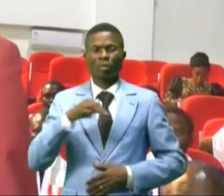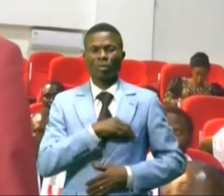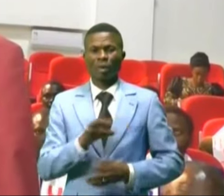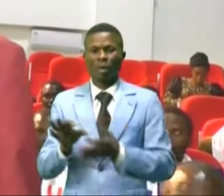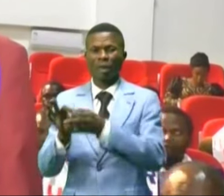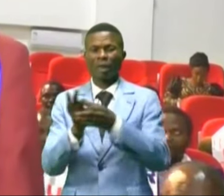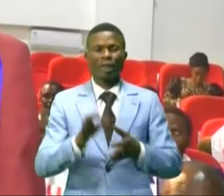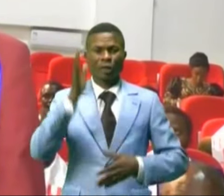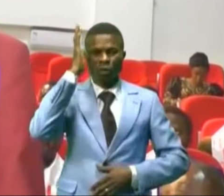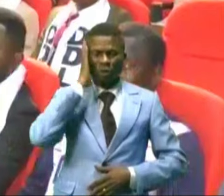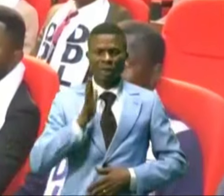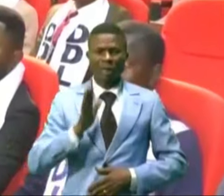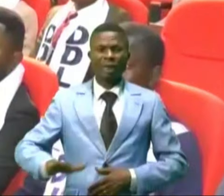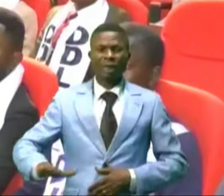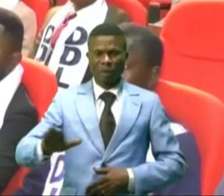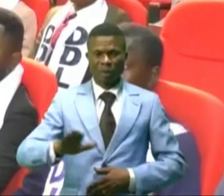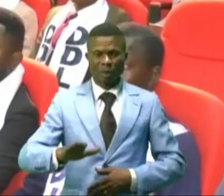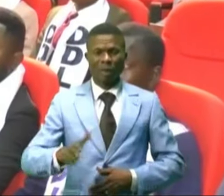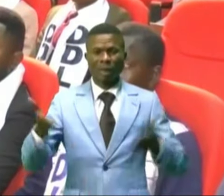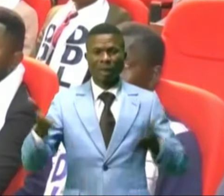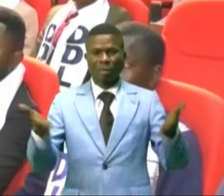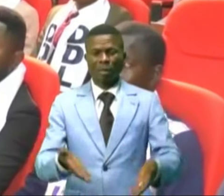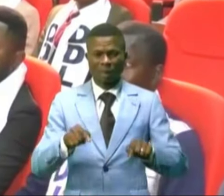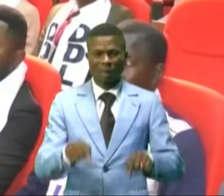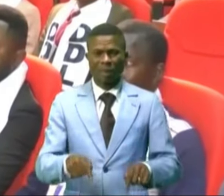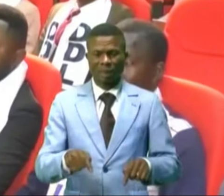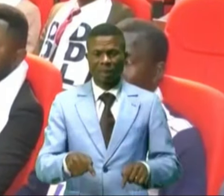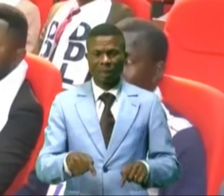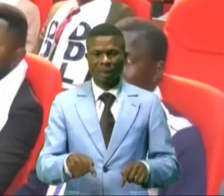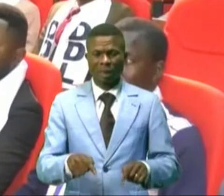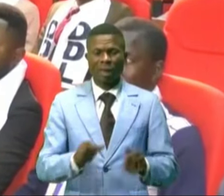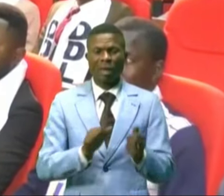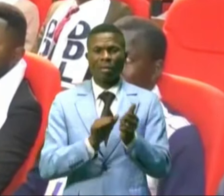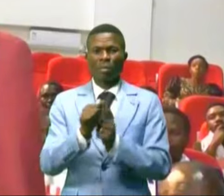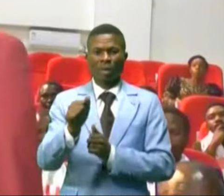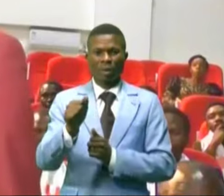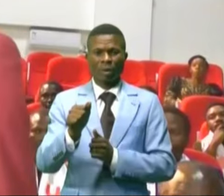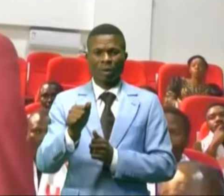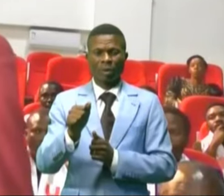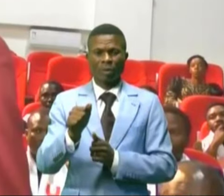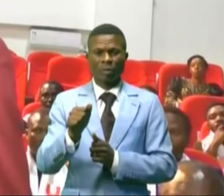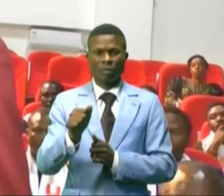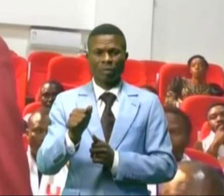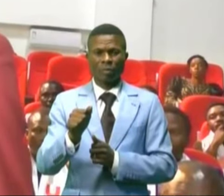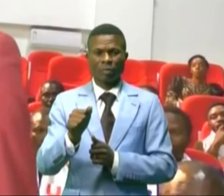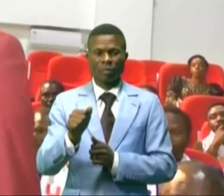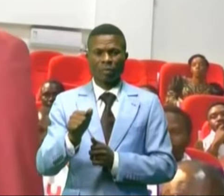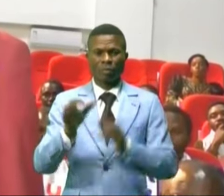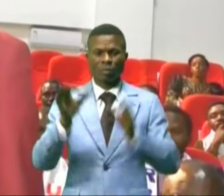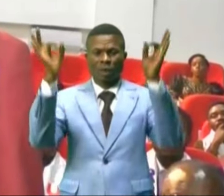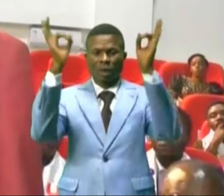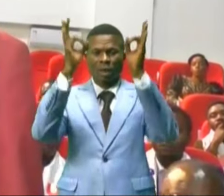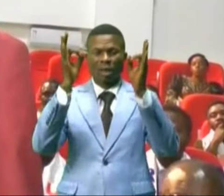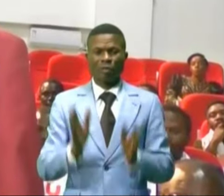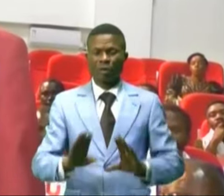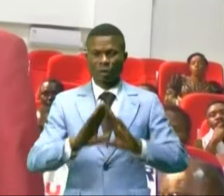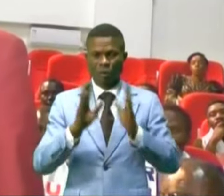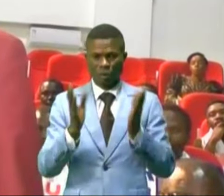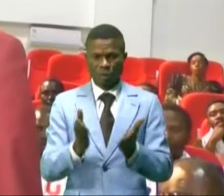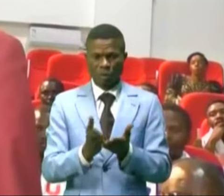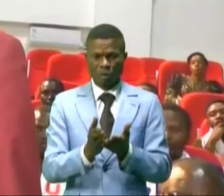sacrée, ici représentés par le fédéraux et